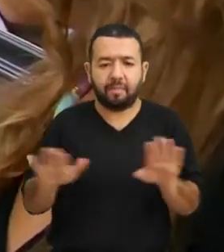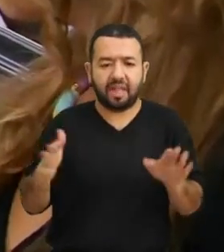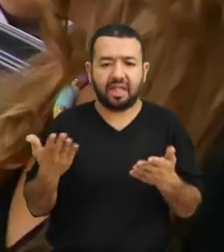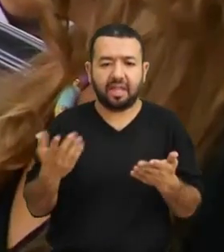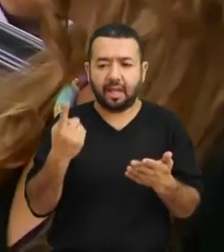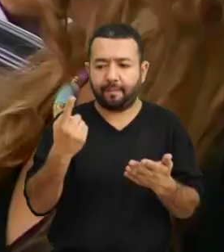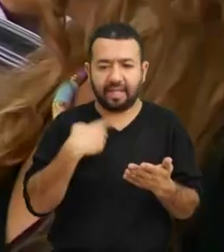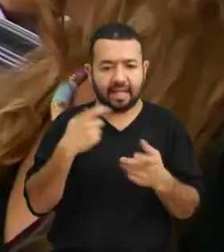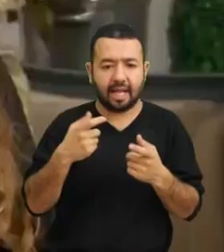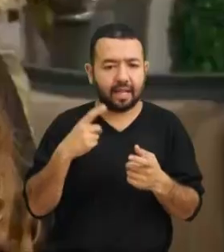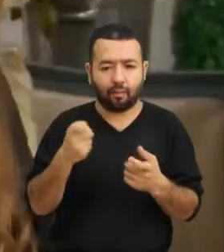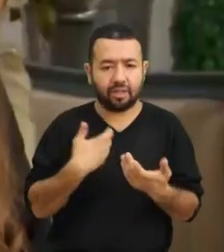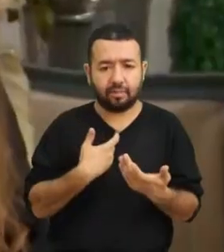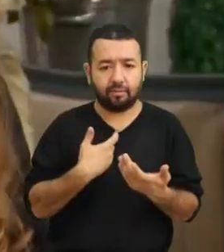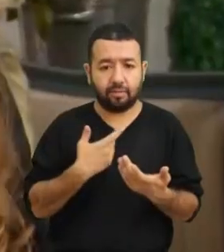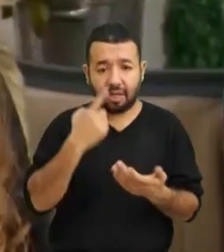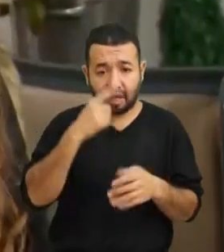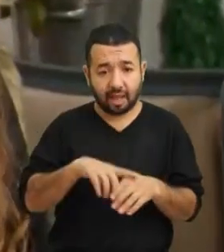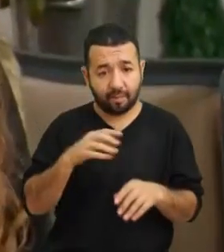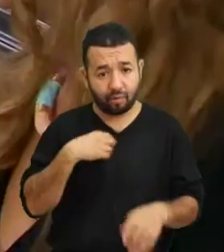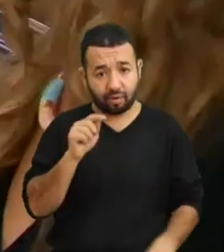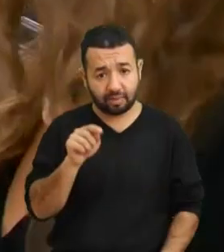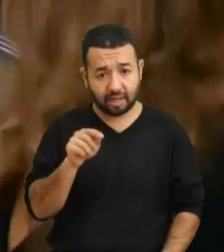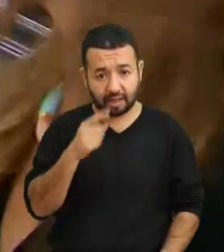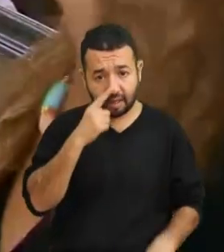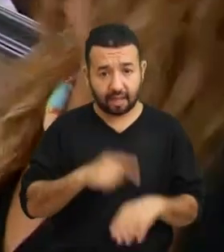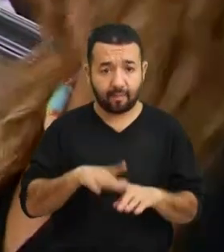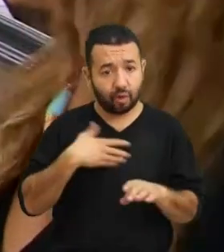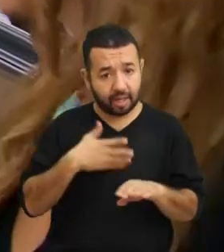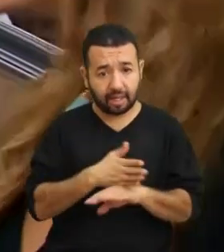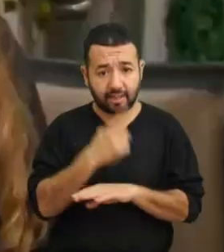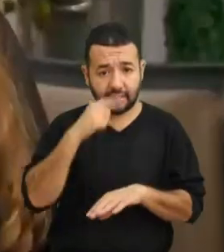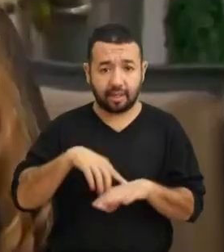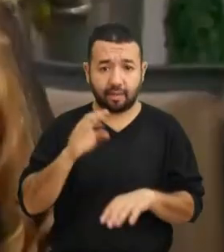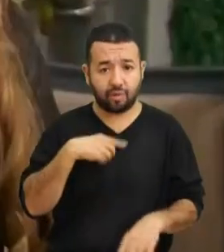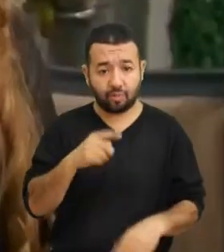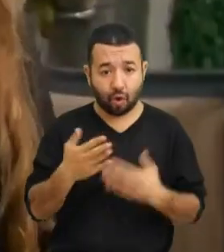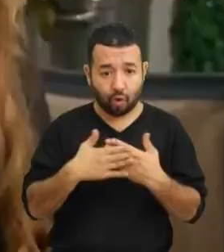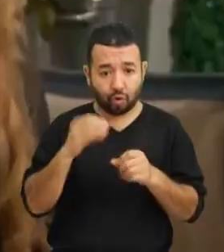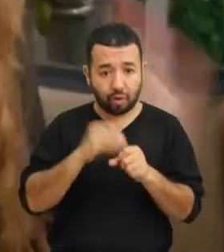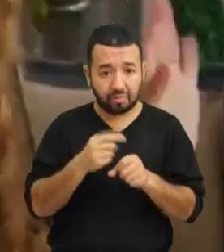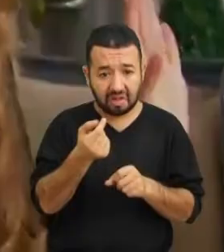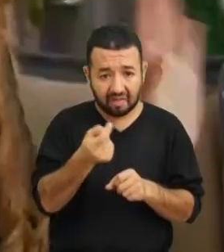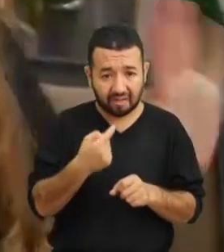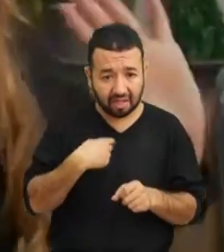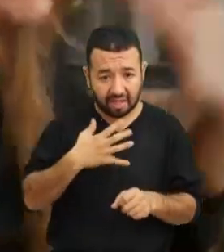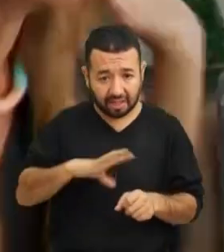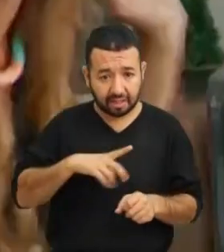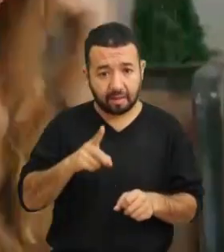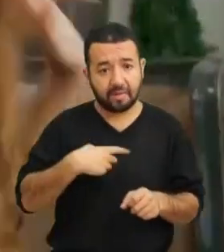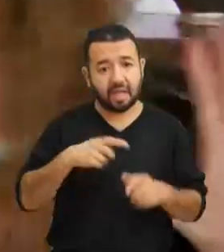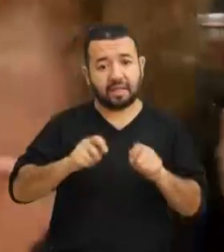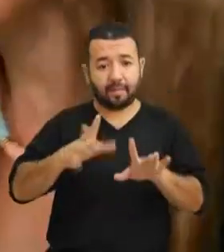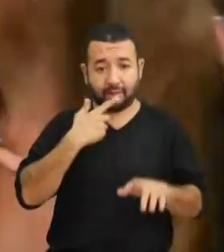ölmüştür. Ben bulamam şimdi Hattat Mattat. İnanmıyorum Sarpişkom ya. Gerçekten inanmıyorum. Düğünüm için ufacıcık bir şey istiyorum ve sen